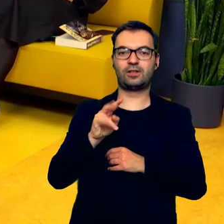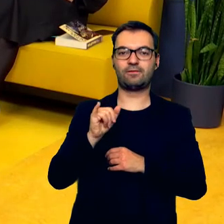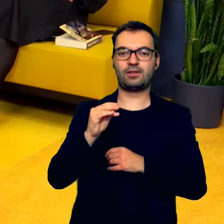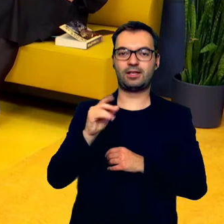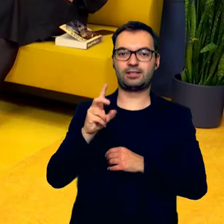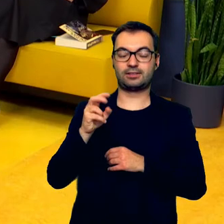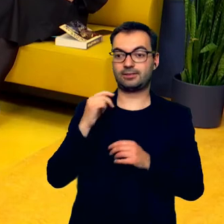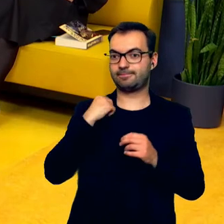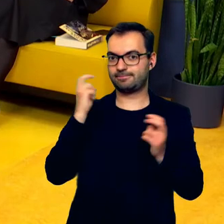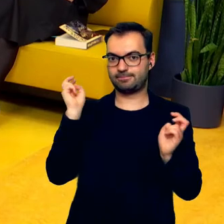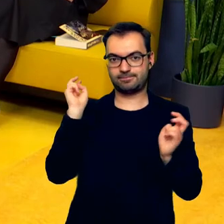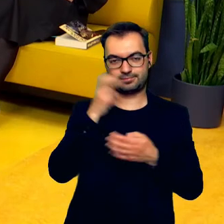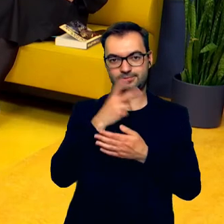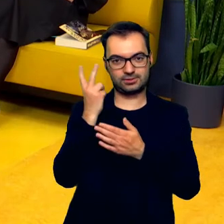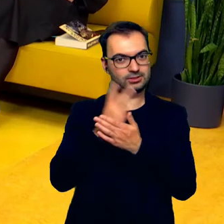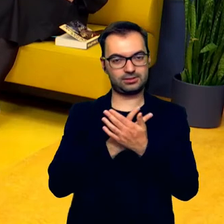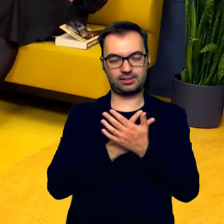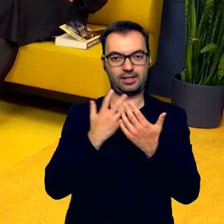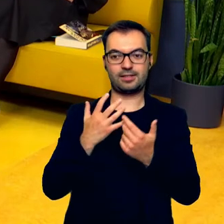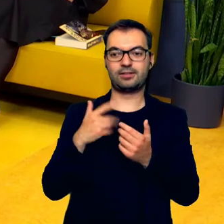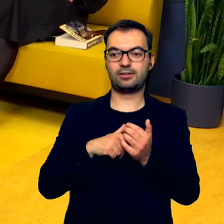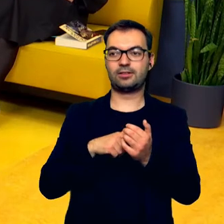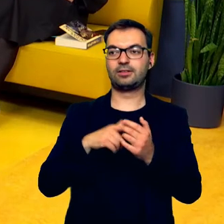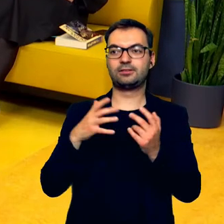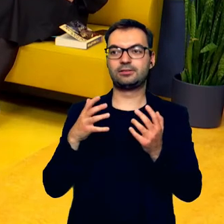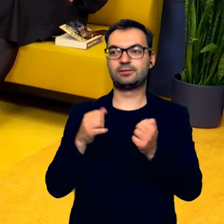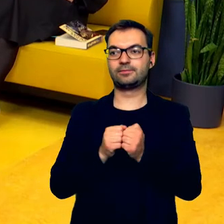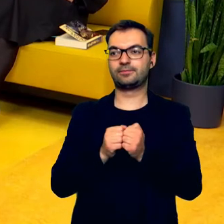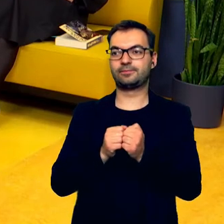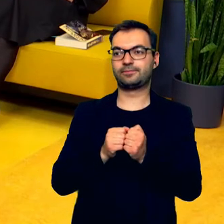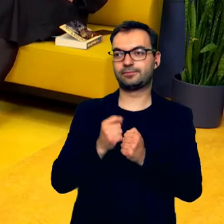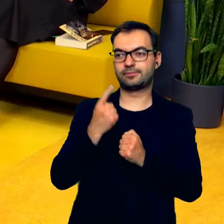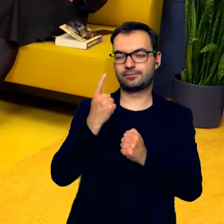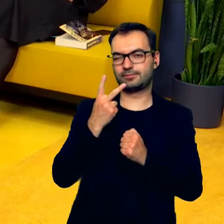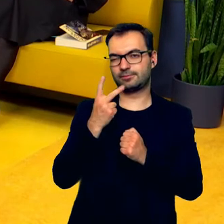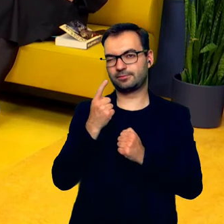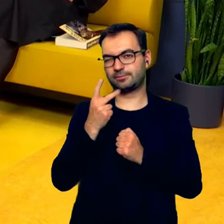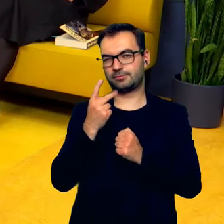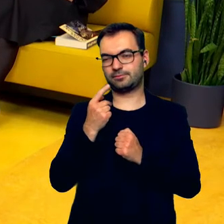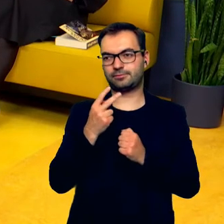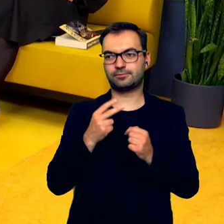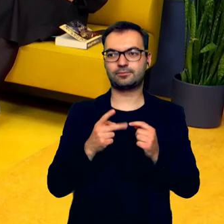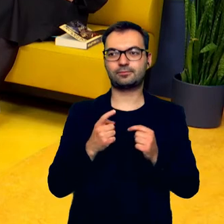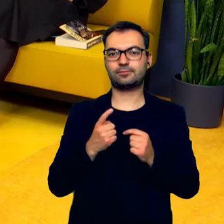którą czytałem z wielkim zainteresowaniem i tam znalazłem jeden czy dwa